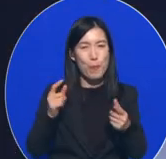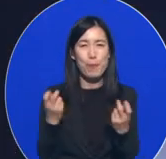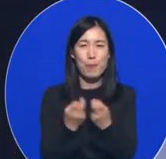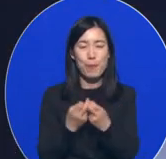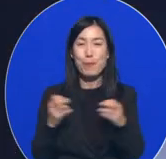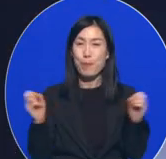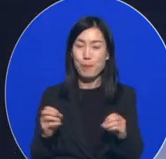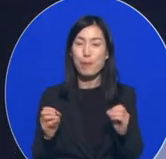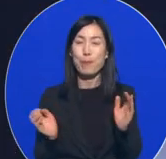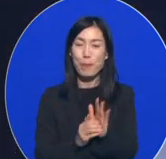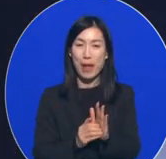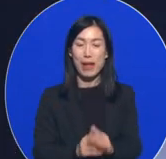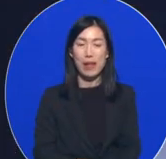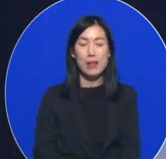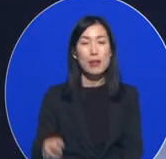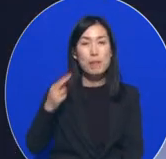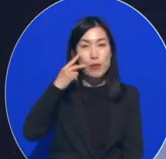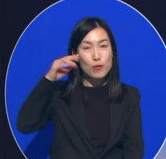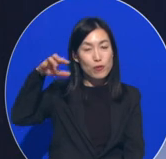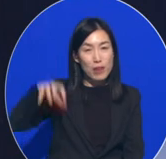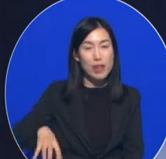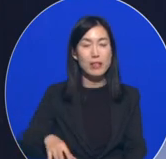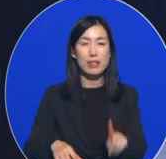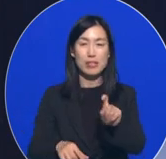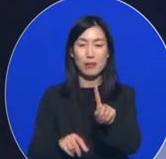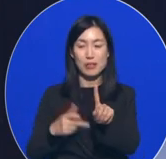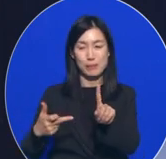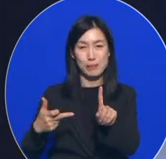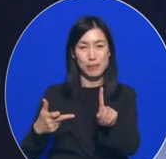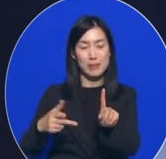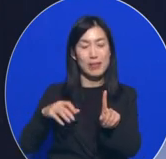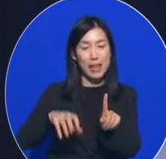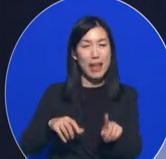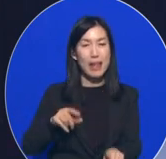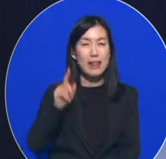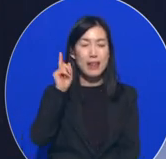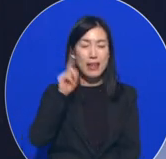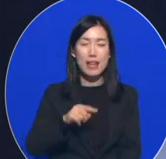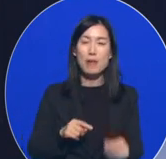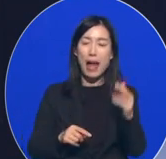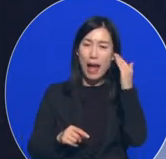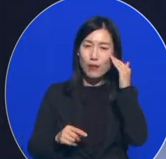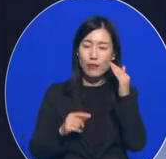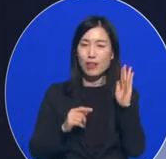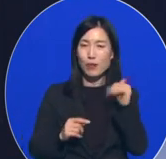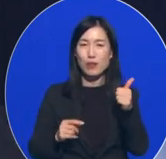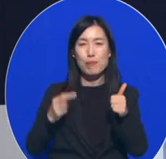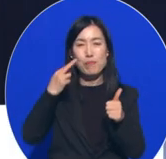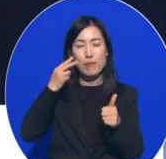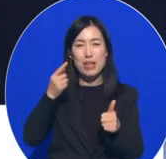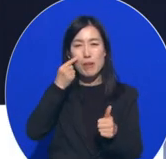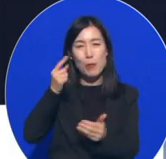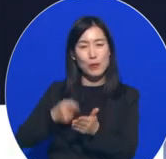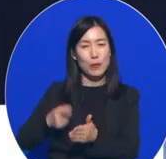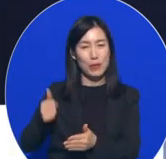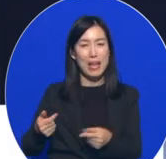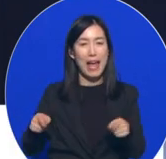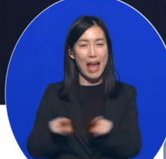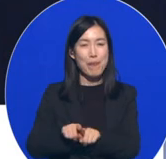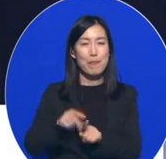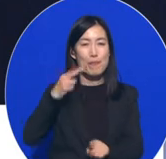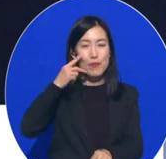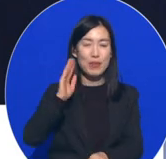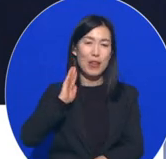윤 대통령은 박미 마지막 날인 현지 시간 17일 기시다 후미오 일본 총리와 함께 미국 스탠포드 좌담회에 참석한